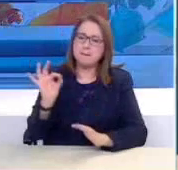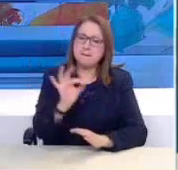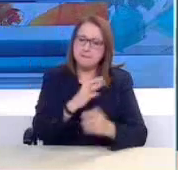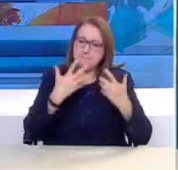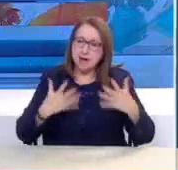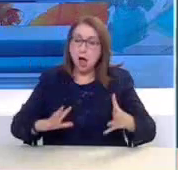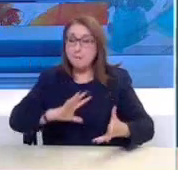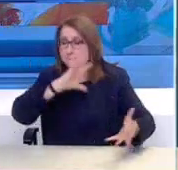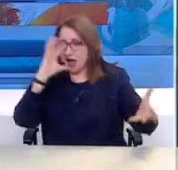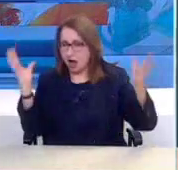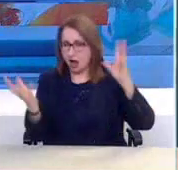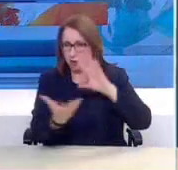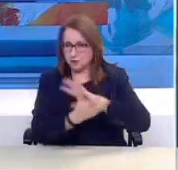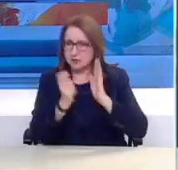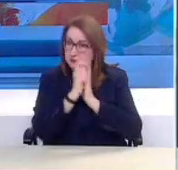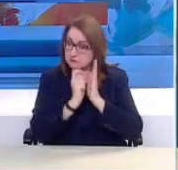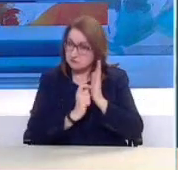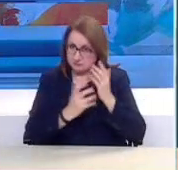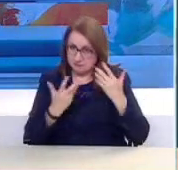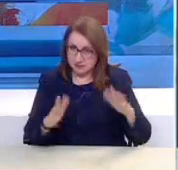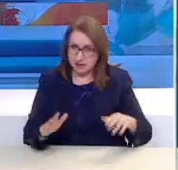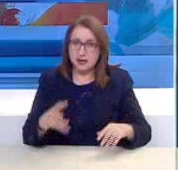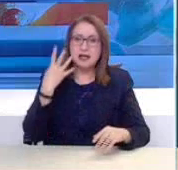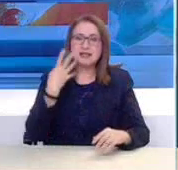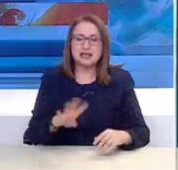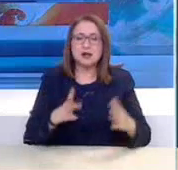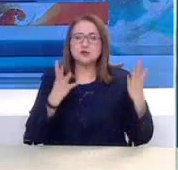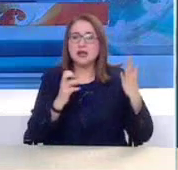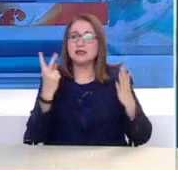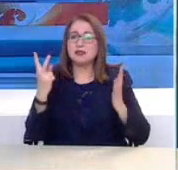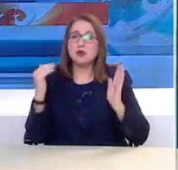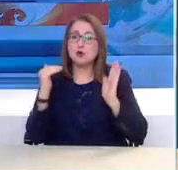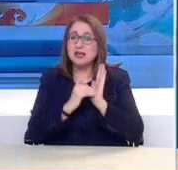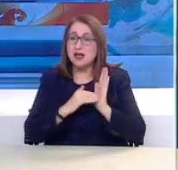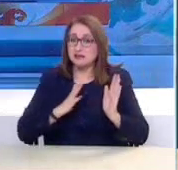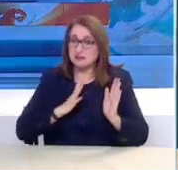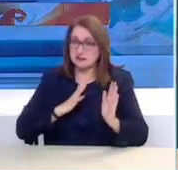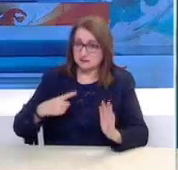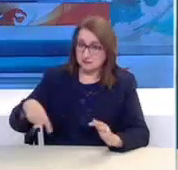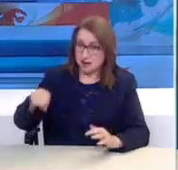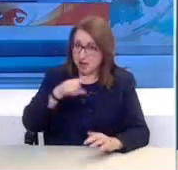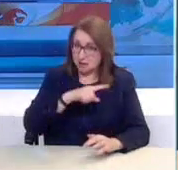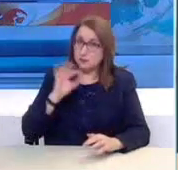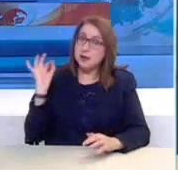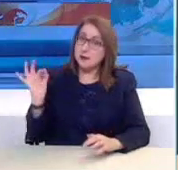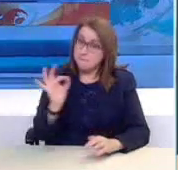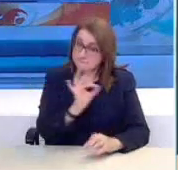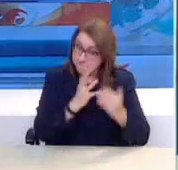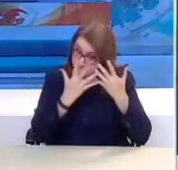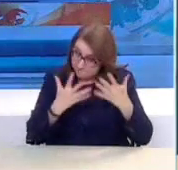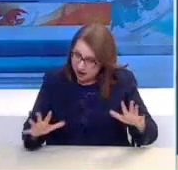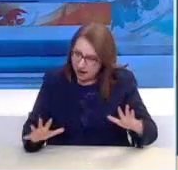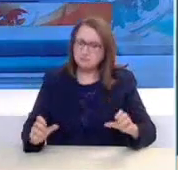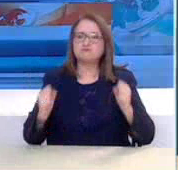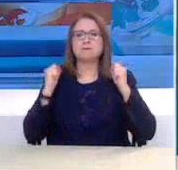σε παγκόσμιο επίπεδο. Περισσότεροι από 492.000 συνάνθρωποι μας, ενώ μολύνθηκαν από τον ιό, ανέρωσαν και έγιναν